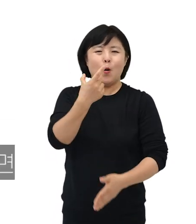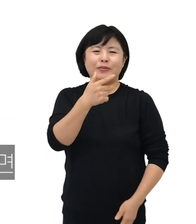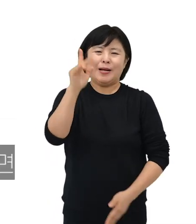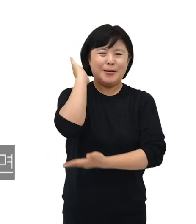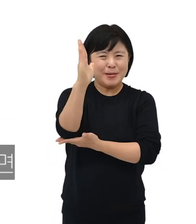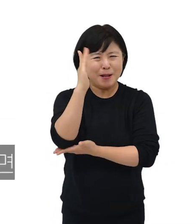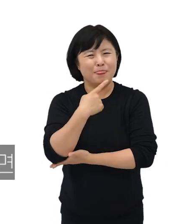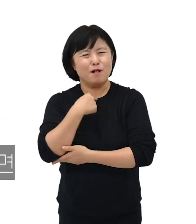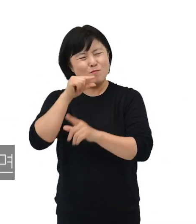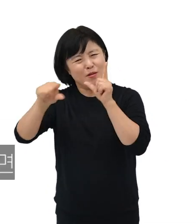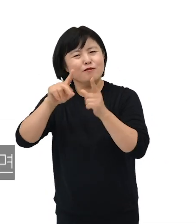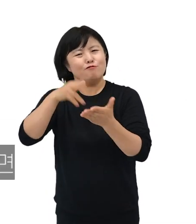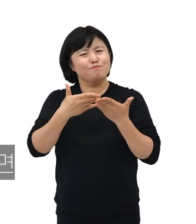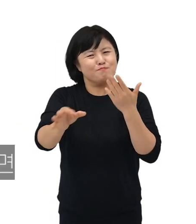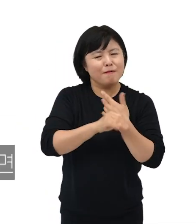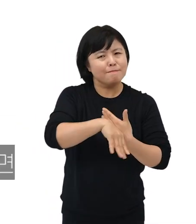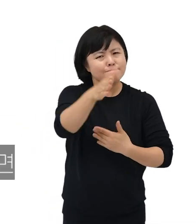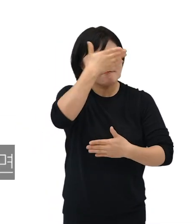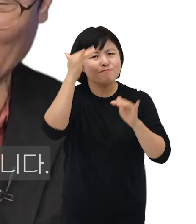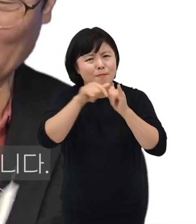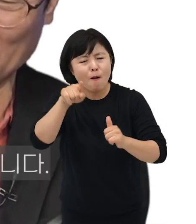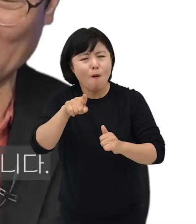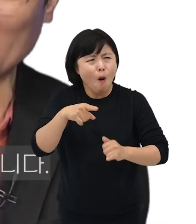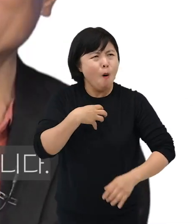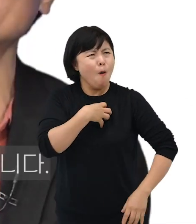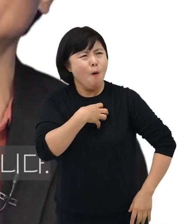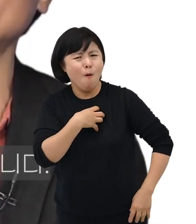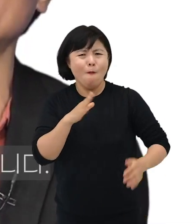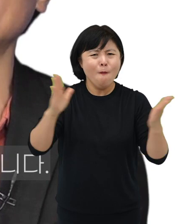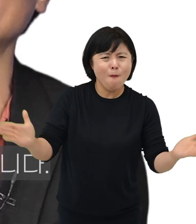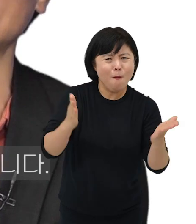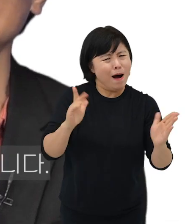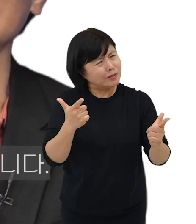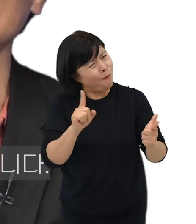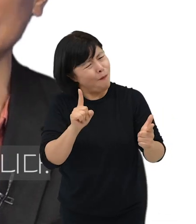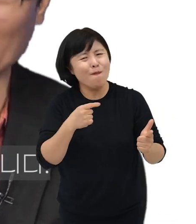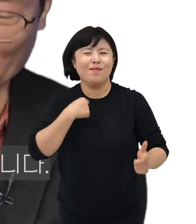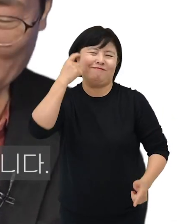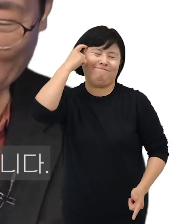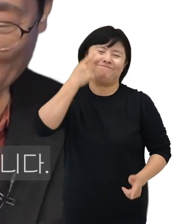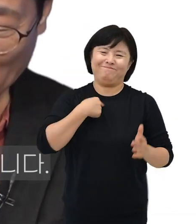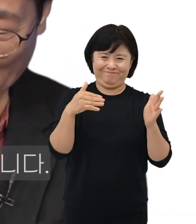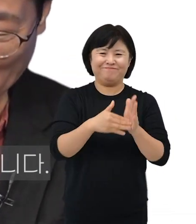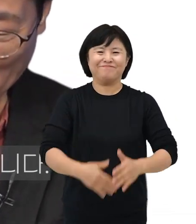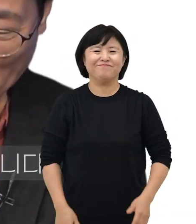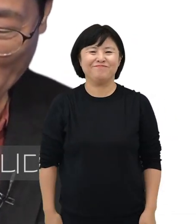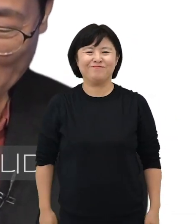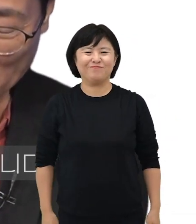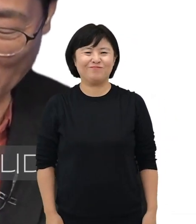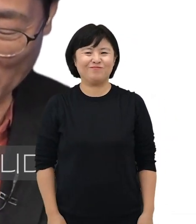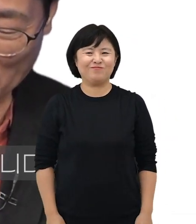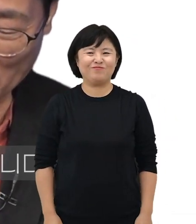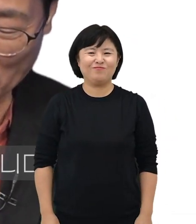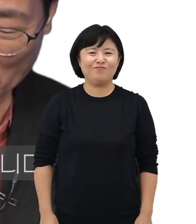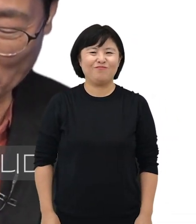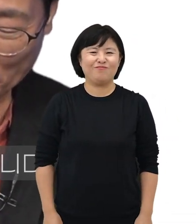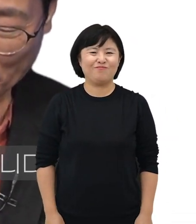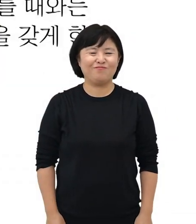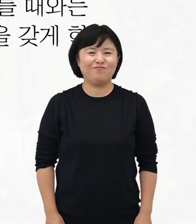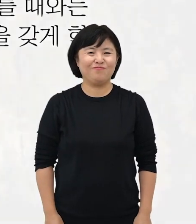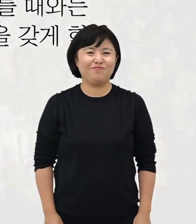그리고 공자 이야기를 했던 그 부분을 읽어주면 우리 젊은 독자들한테 격려가 되지 않을까 이런 생각을